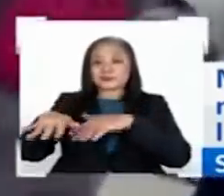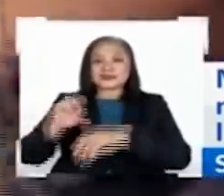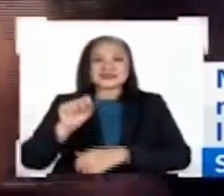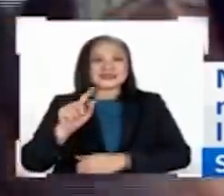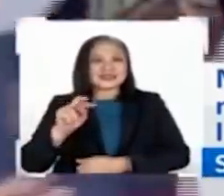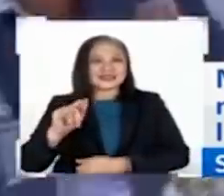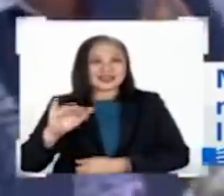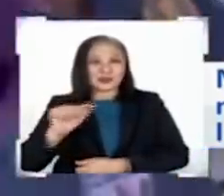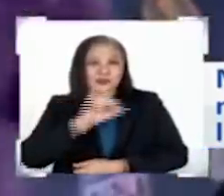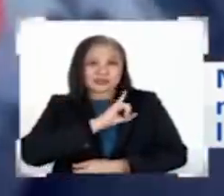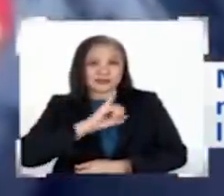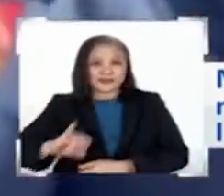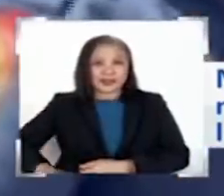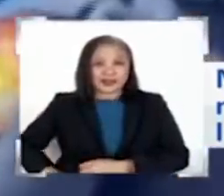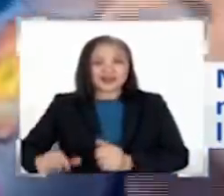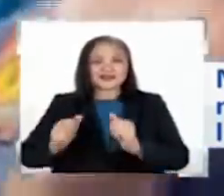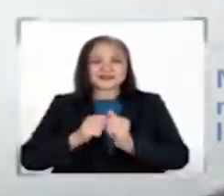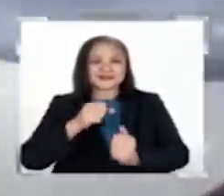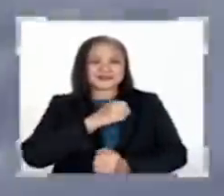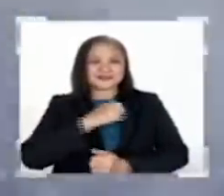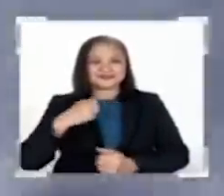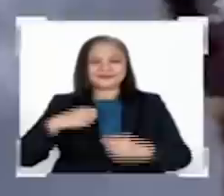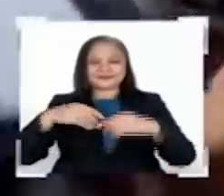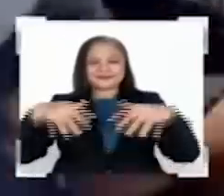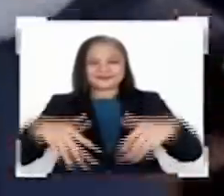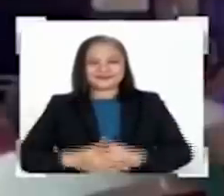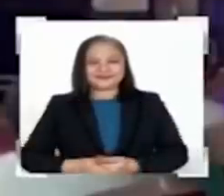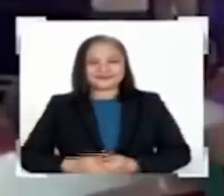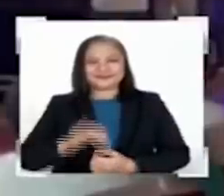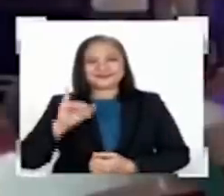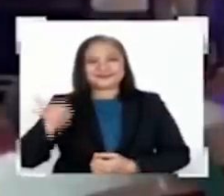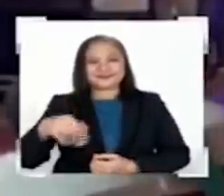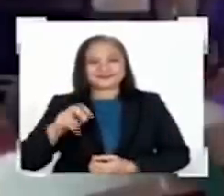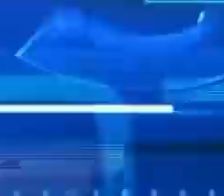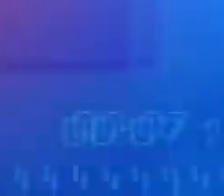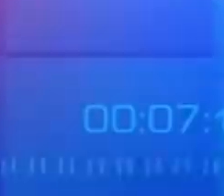ang ilang senatorial candidate. Ako si Jonathan Andala, ang inyong saksi.